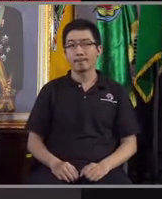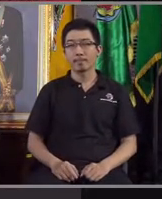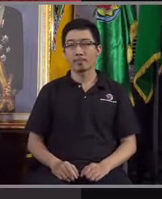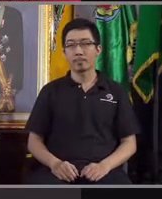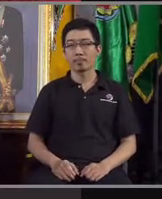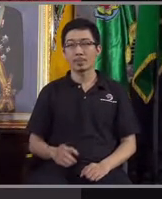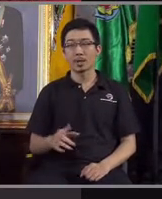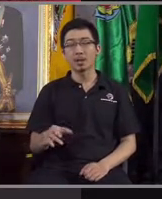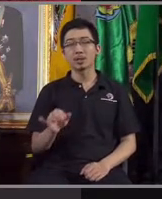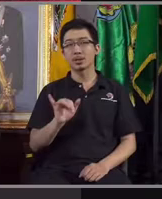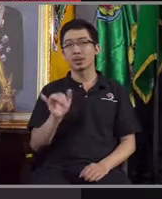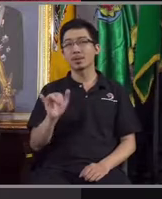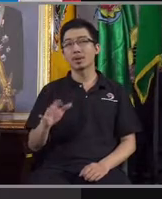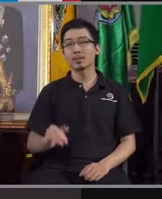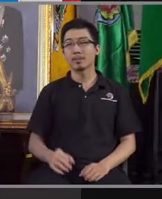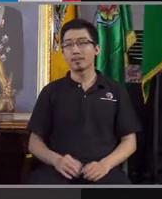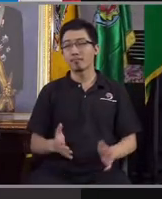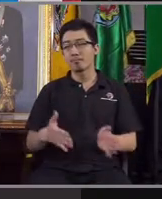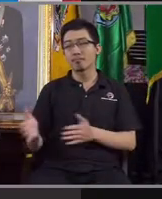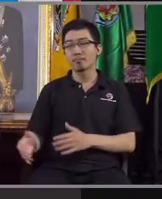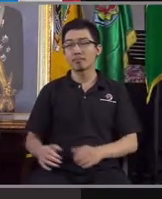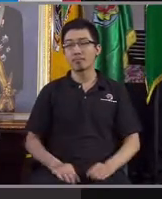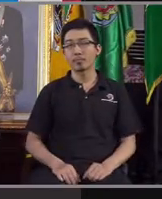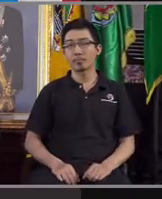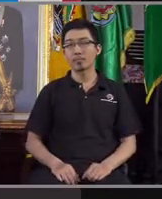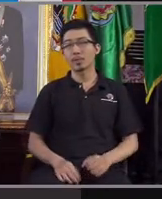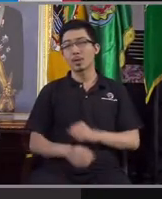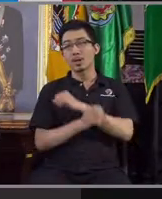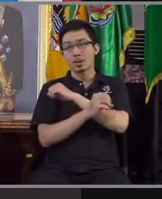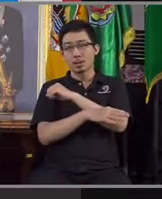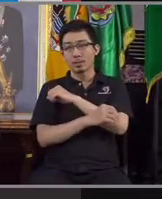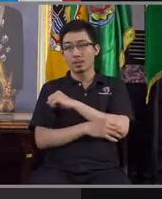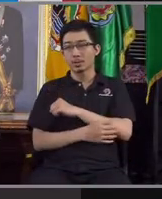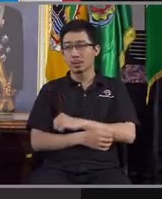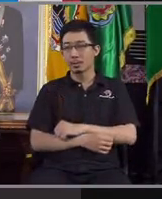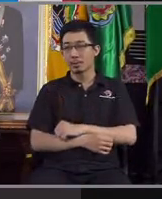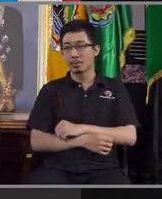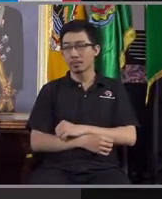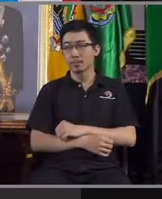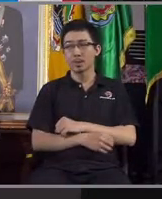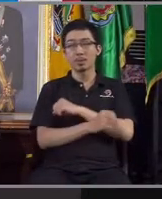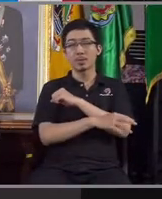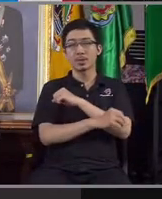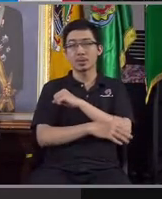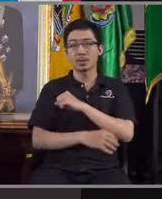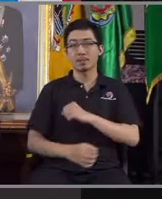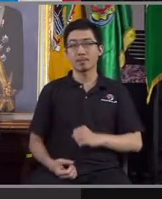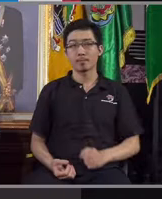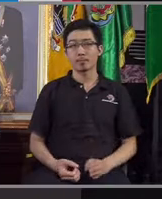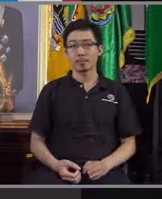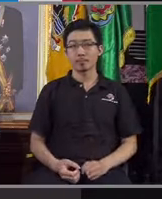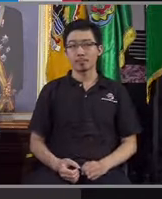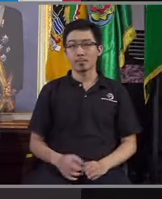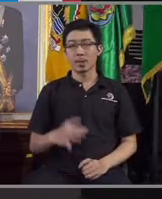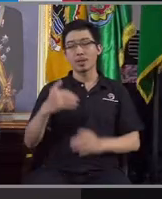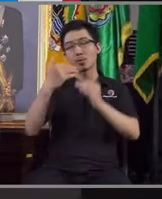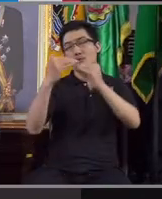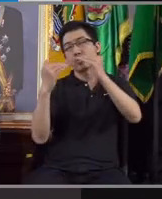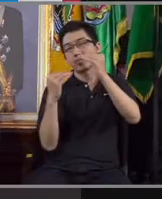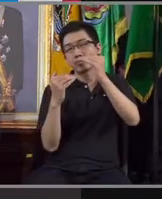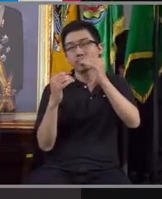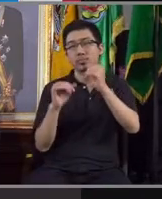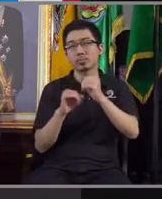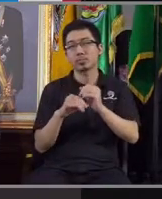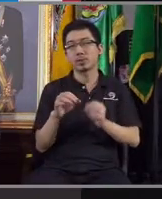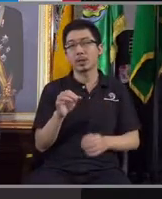sama inflasinya, slide berikutnya, dibanding dengan ekonomi nasional. Sedangkan kemiskinan, kemiskinan kita turun